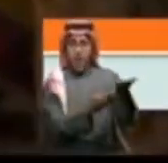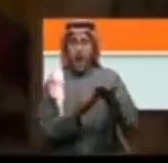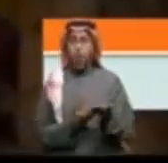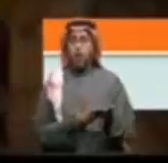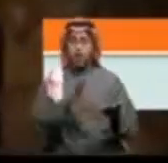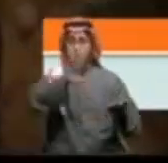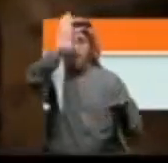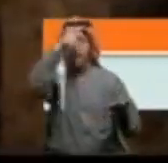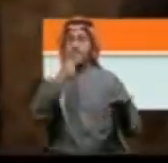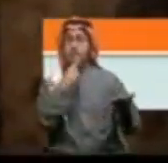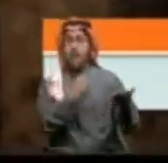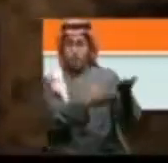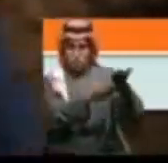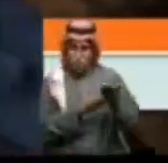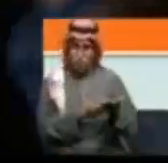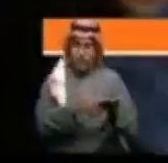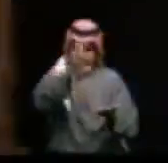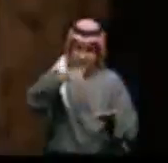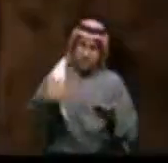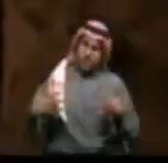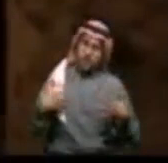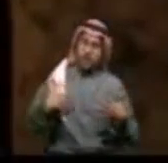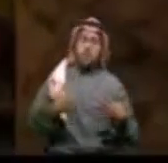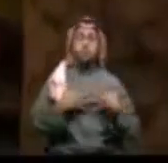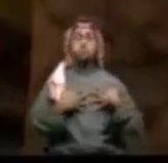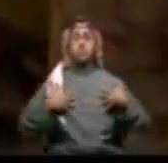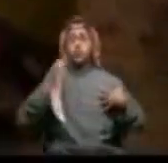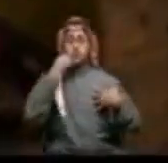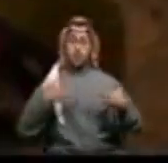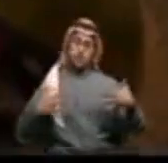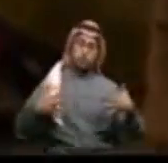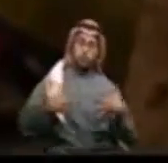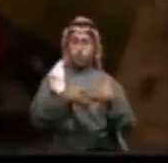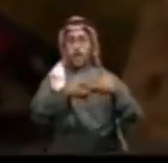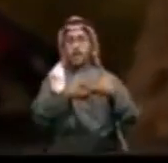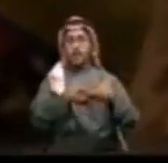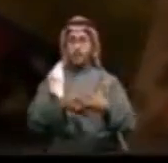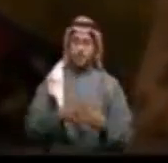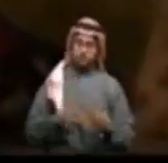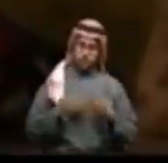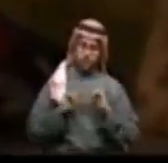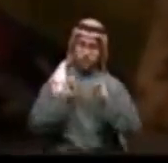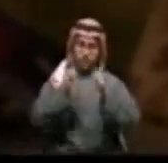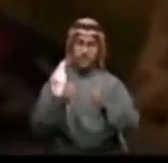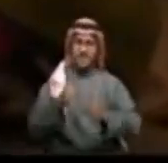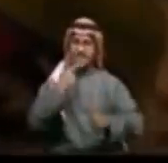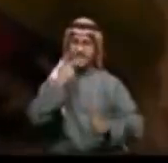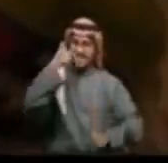العزيز آل سعود حفظه الله. اليوم جناح الإمارات يأتي مشاركته في الجنادرية في عامه السادس.